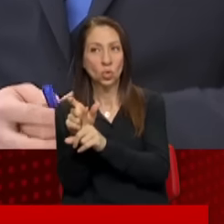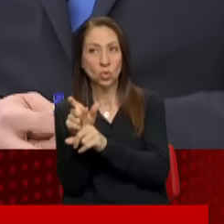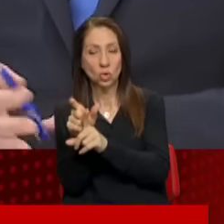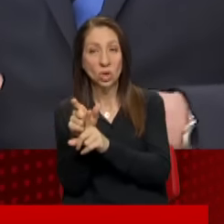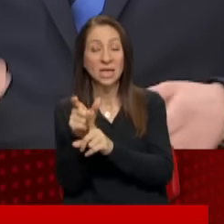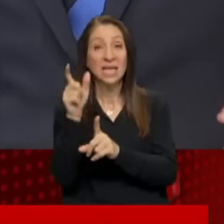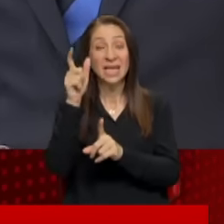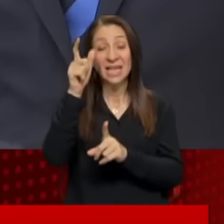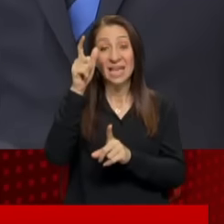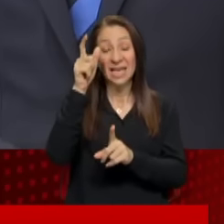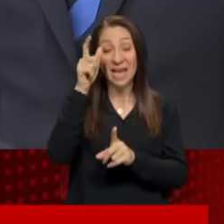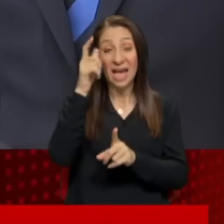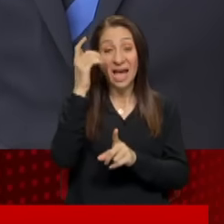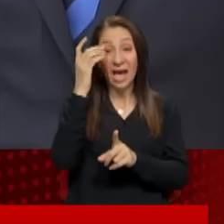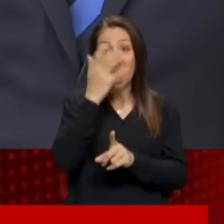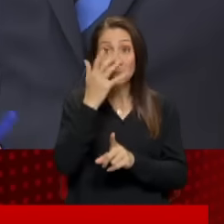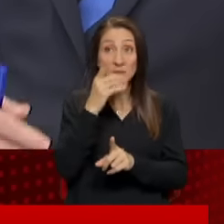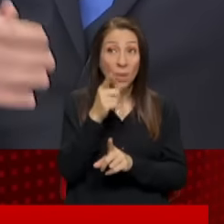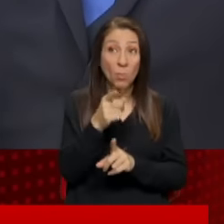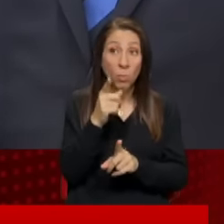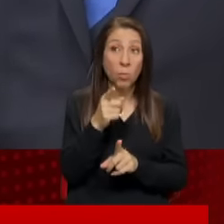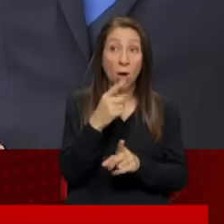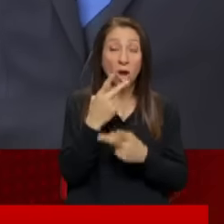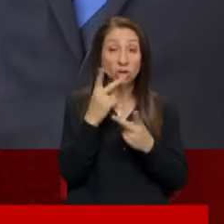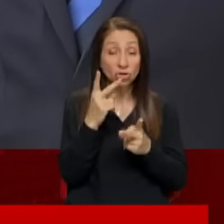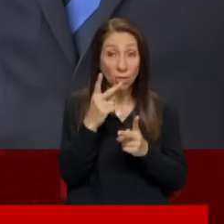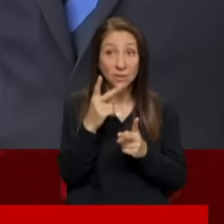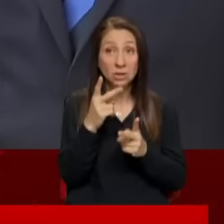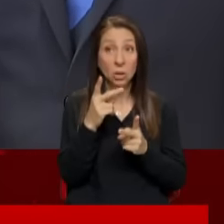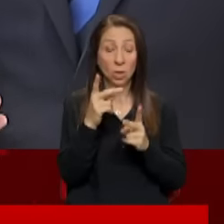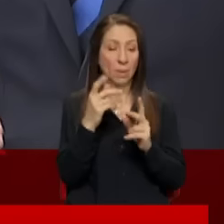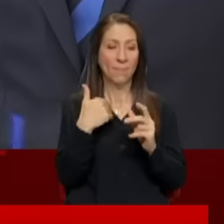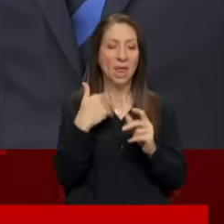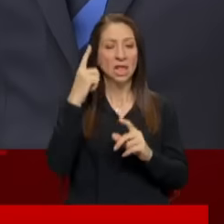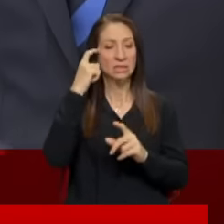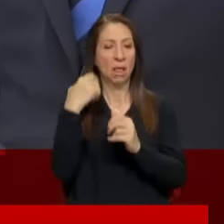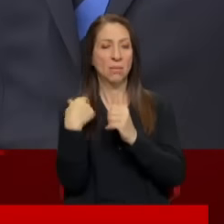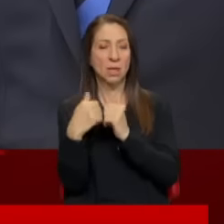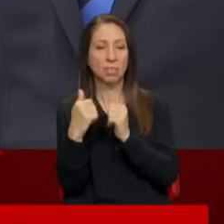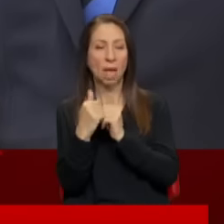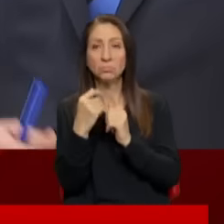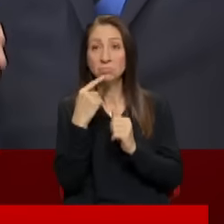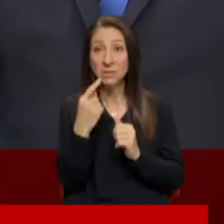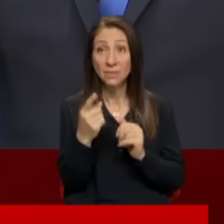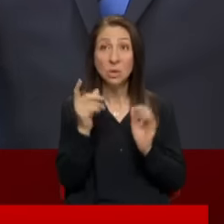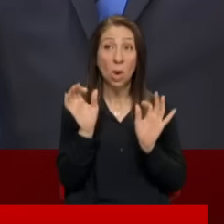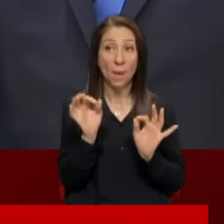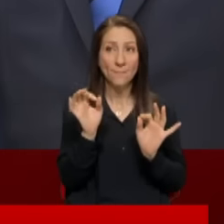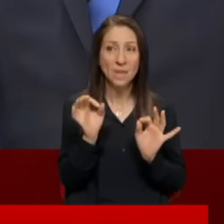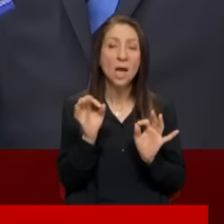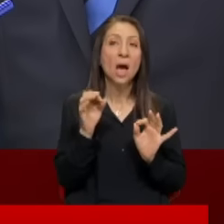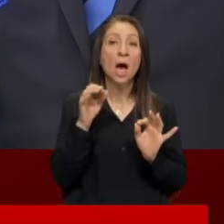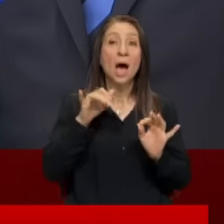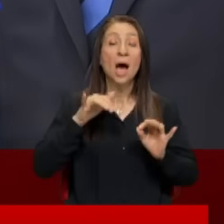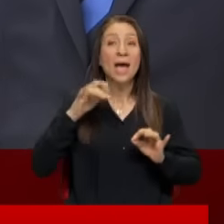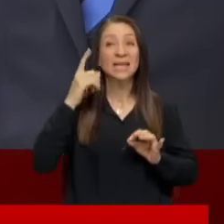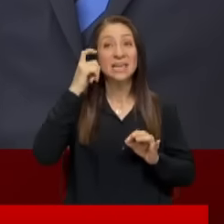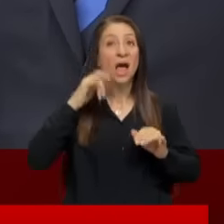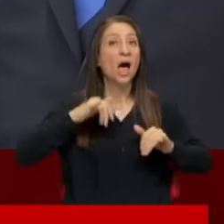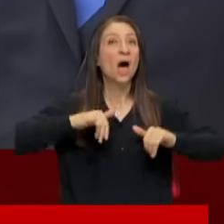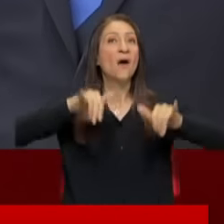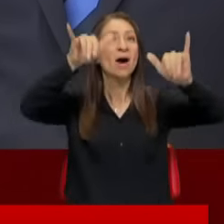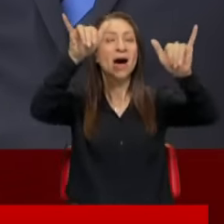İran'dan Suudi Arabistan'ın da bu beyanı ya da durduğu yeri göstermesi açısından önemliydi. Hava kuvvetleri de, İsrail Hava Kuvvetleri dedi ki